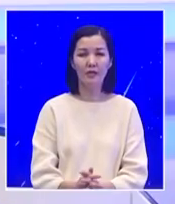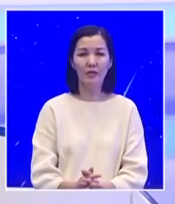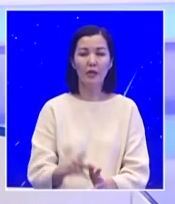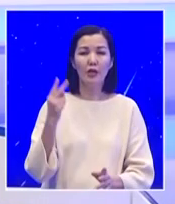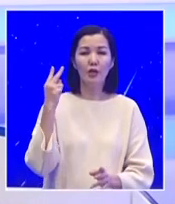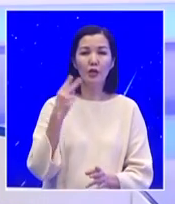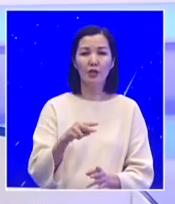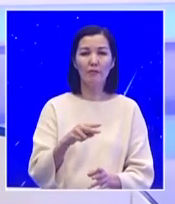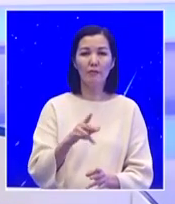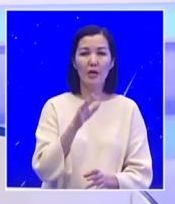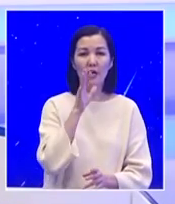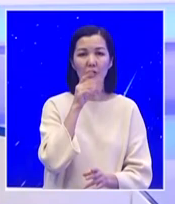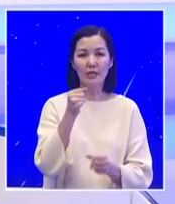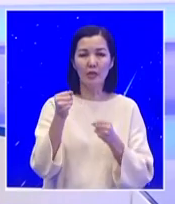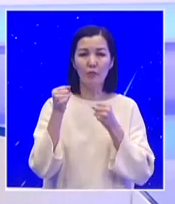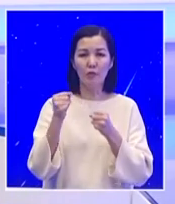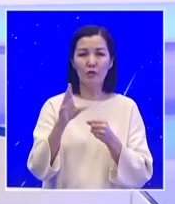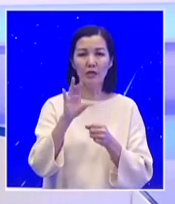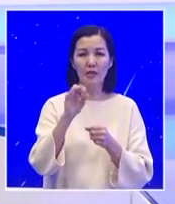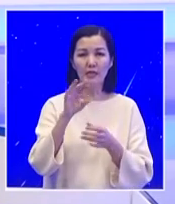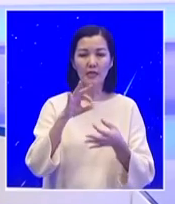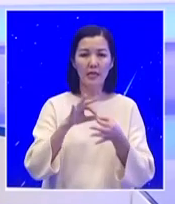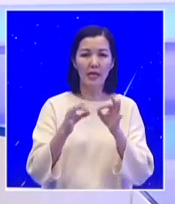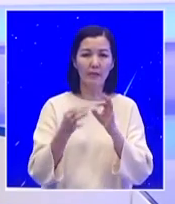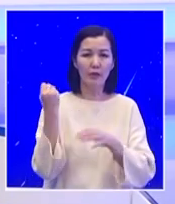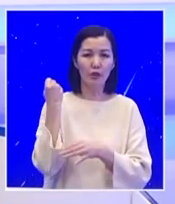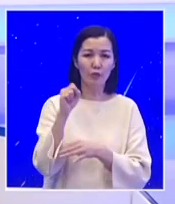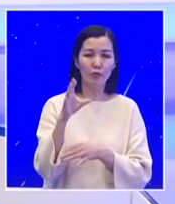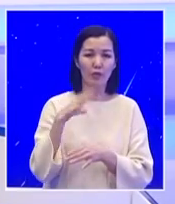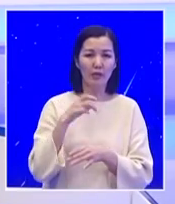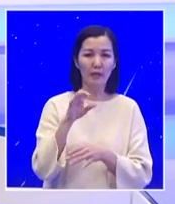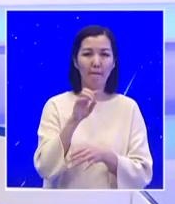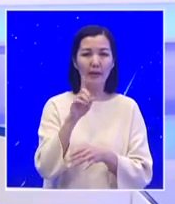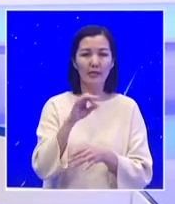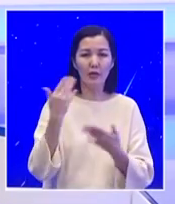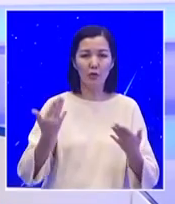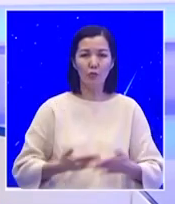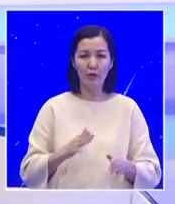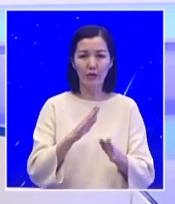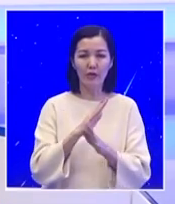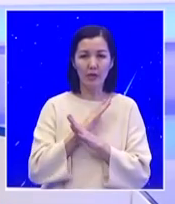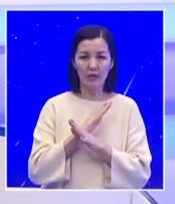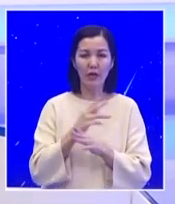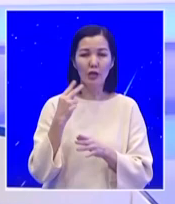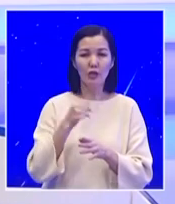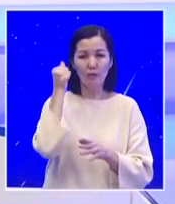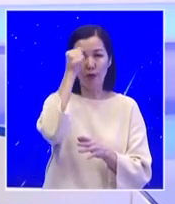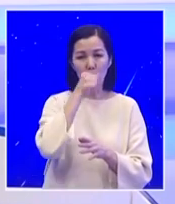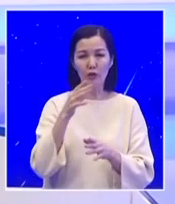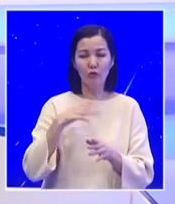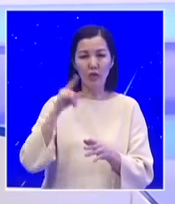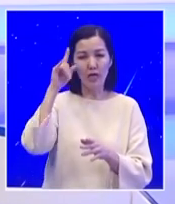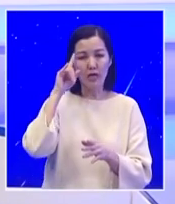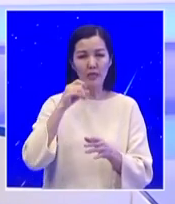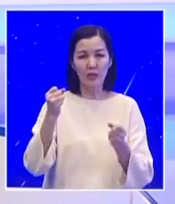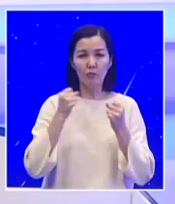Небәрі 20 жасында бокстан Сидней олимпиадасының чемпионы атанған Бекзат Саттархановтың өмірден өткеніне 20 жыл. Қазақ спортының